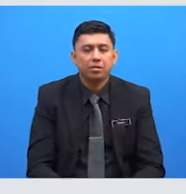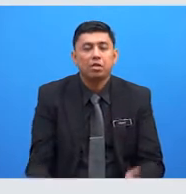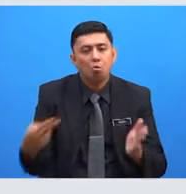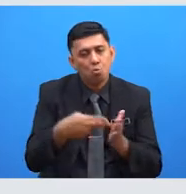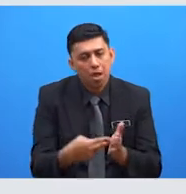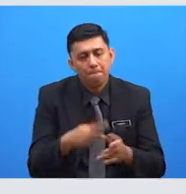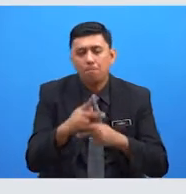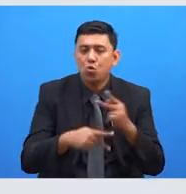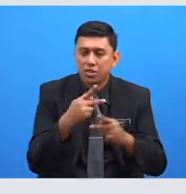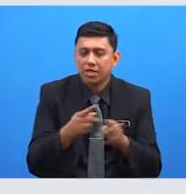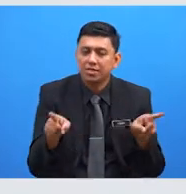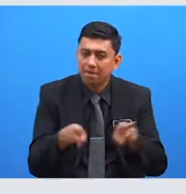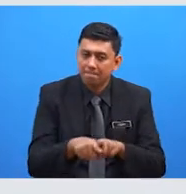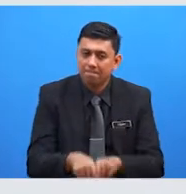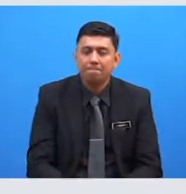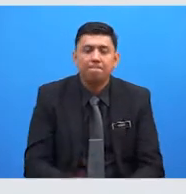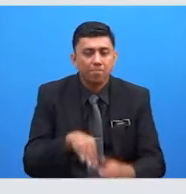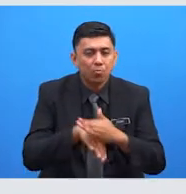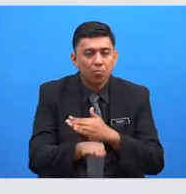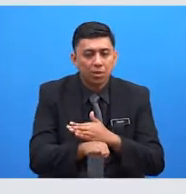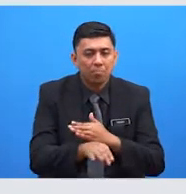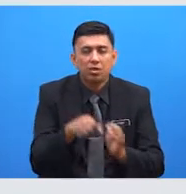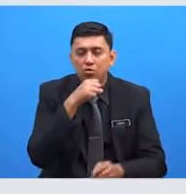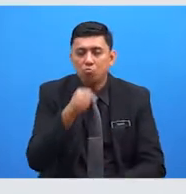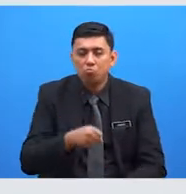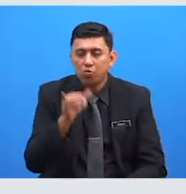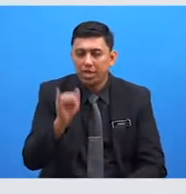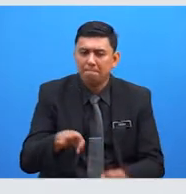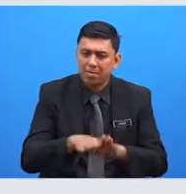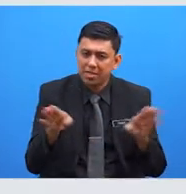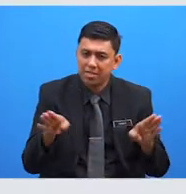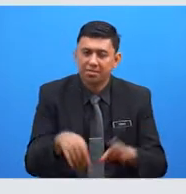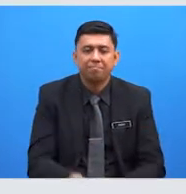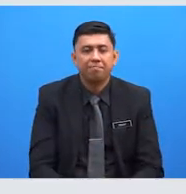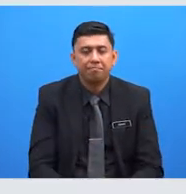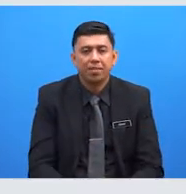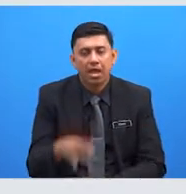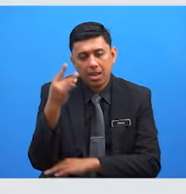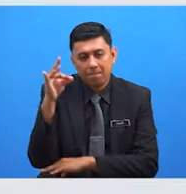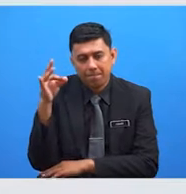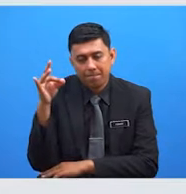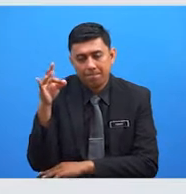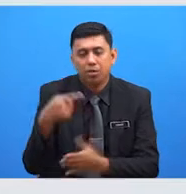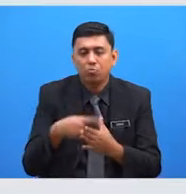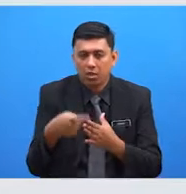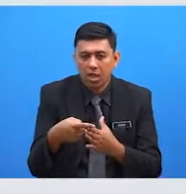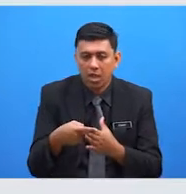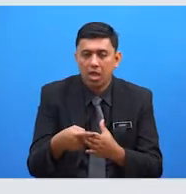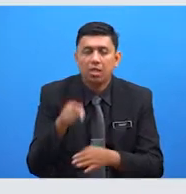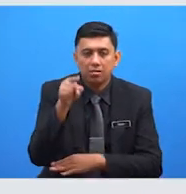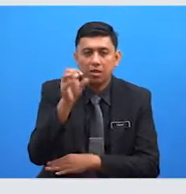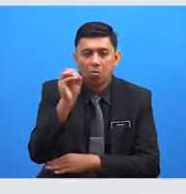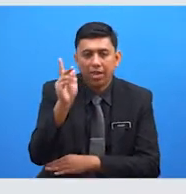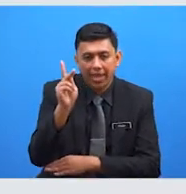Ulang proses yang sama tetapi masukkan umur yang berbeza. Contohnya 18, kemudian